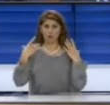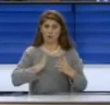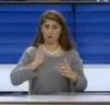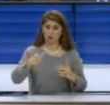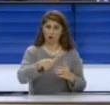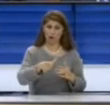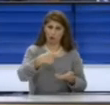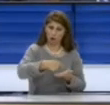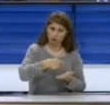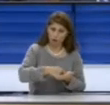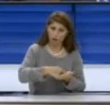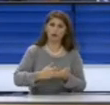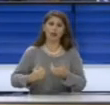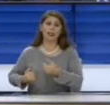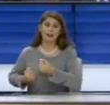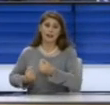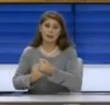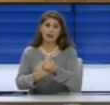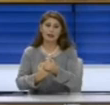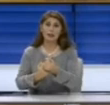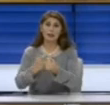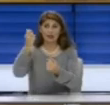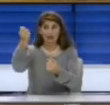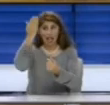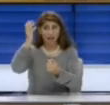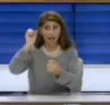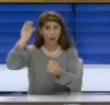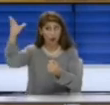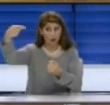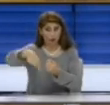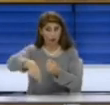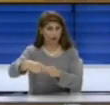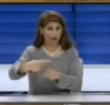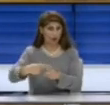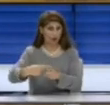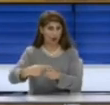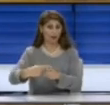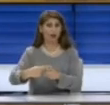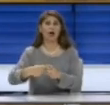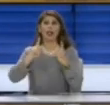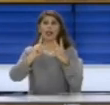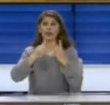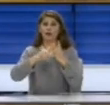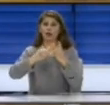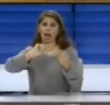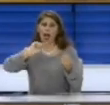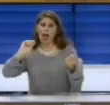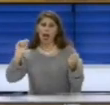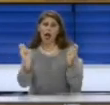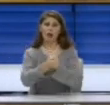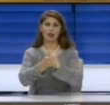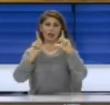φόρους και τη στήριξή τους απέναντι στην εισαγόμενη ακρίβεια. Και δεύτερον, την αλλαγή της εικόνας της